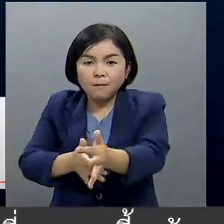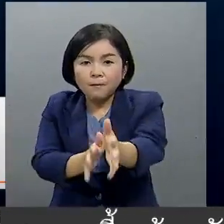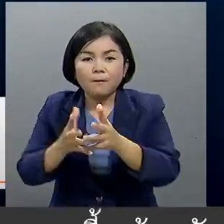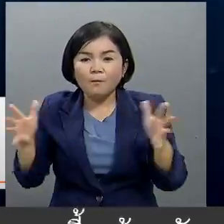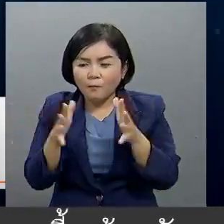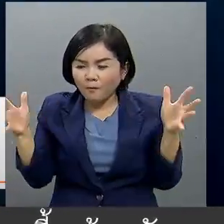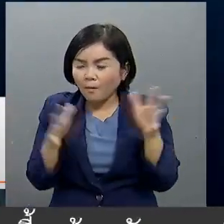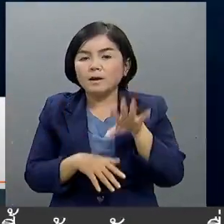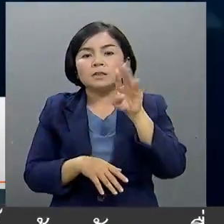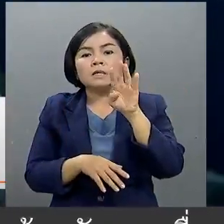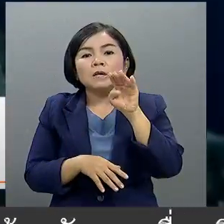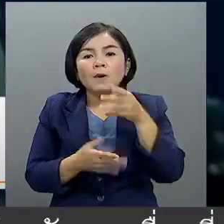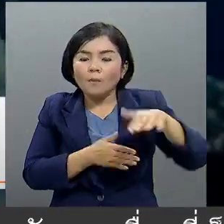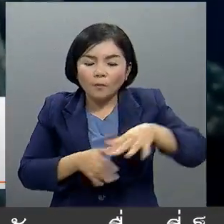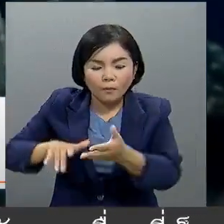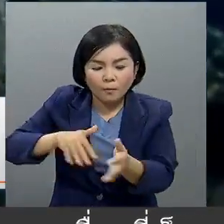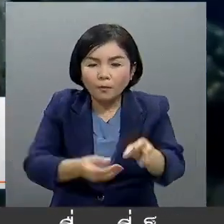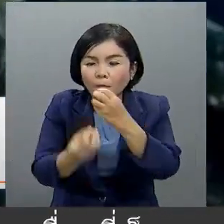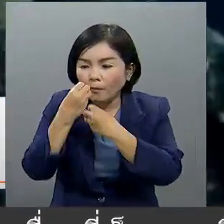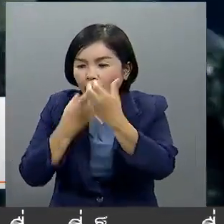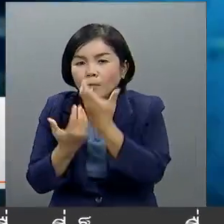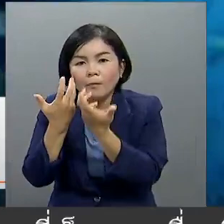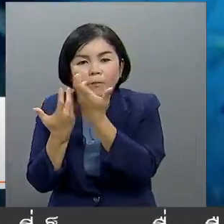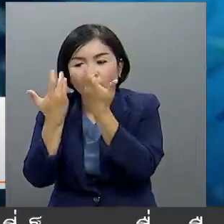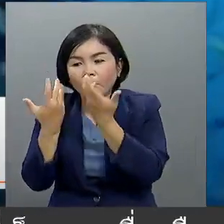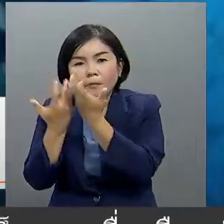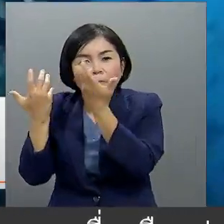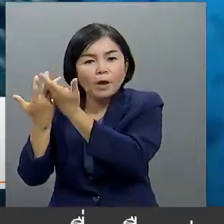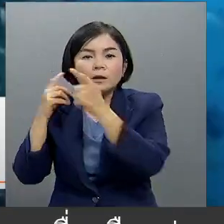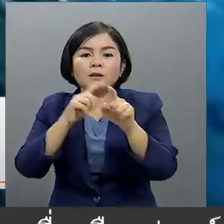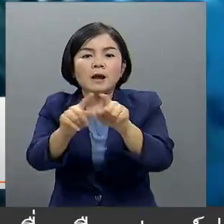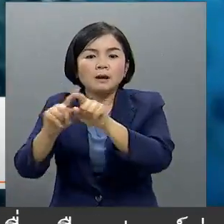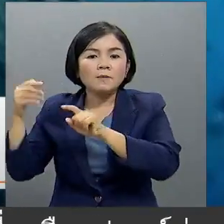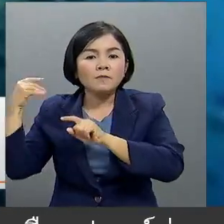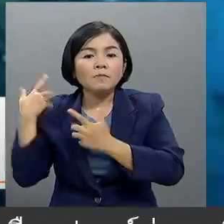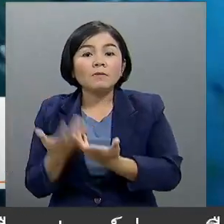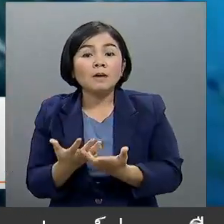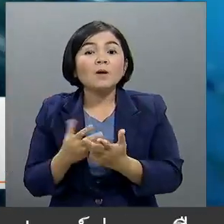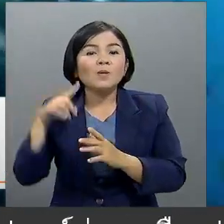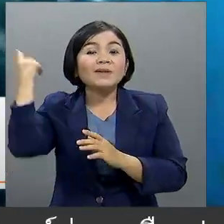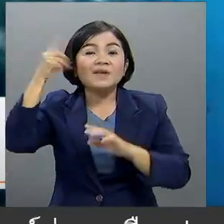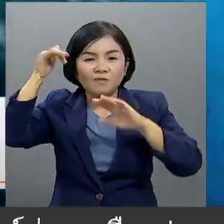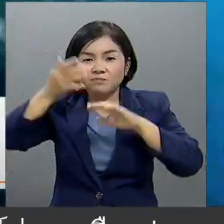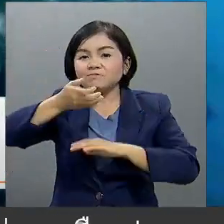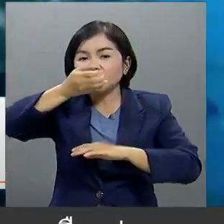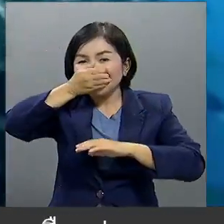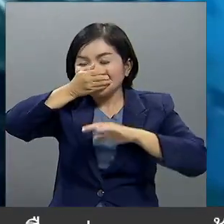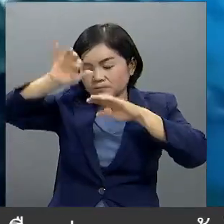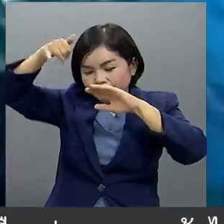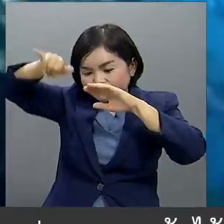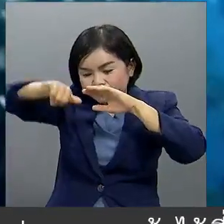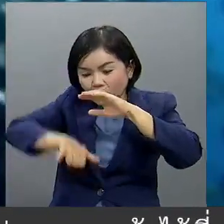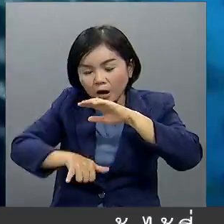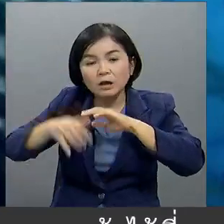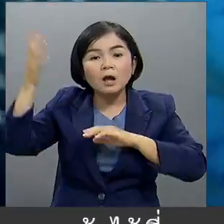แหวกว่ายหากินอยู่บริเวณปะการังเทียมครับนักท่องเที่ยวก็นิยมดำน้ำไปดูปะการังบริเวณที่มีการจมของเรือหลวงเกร็ด